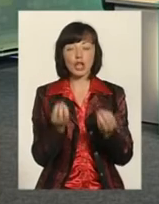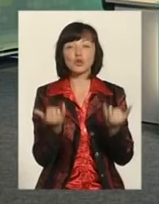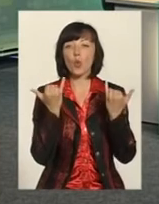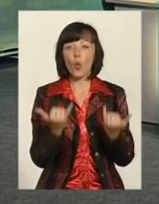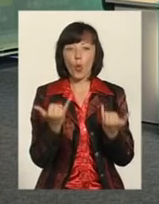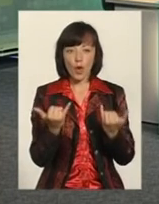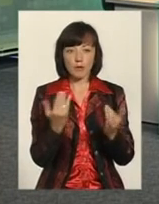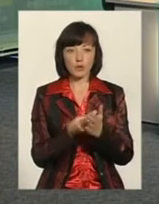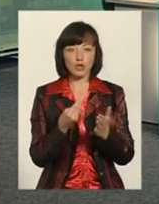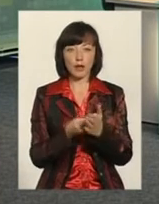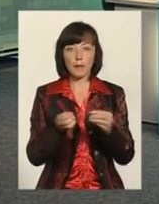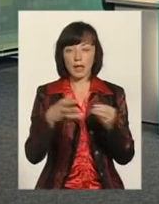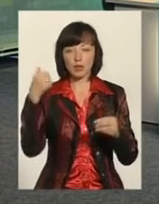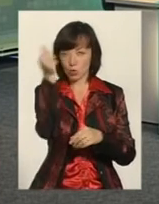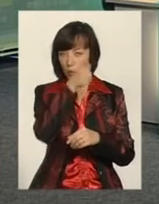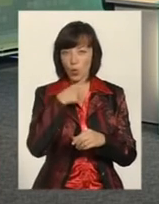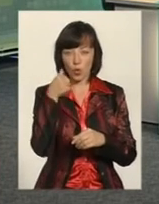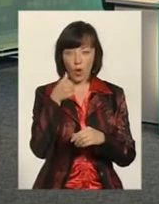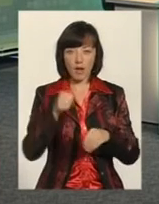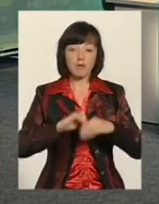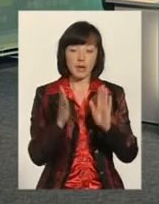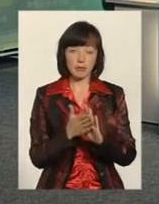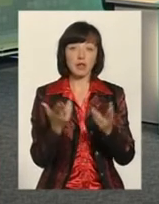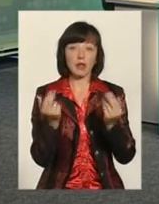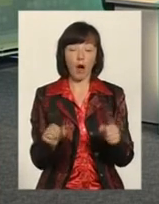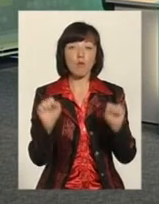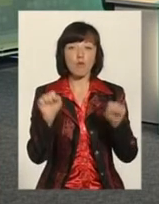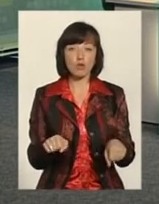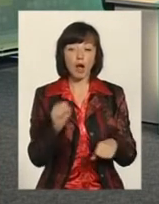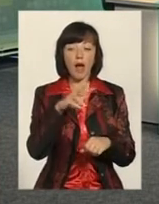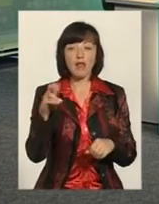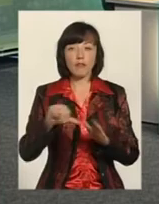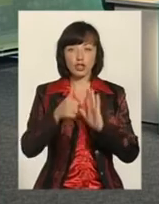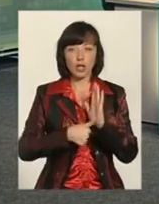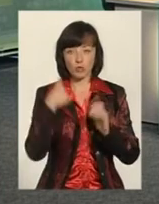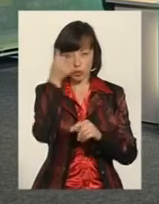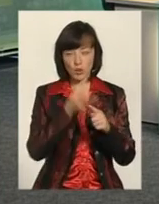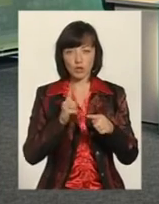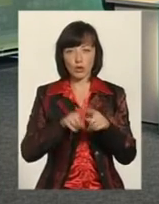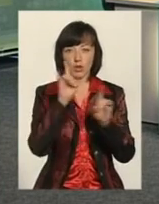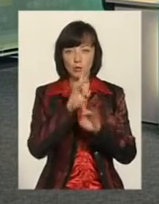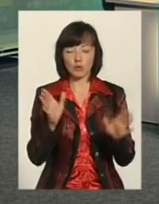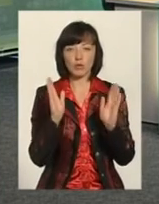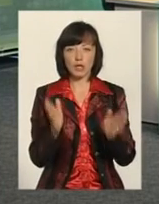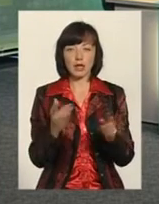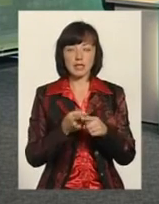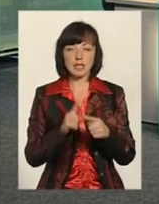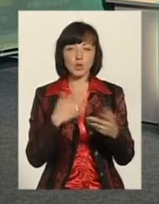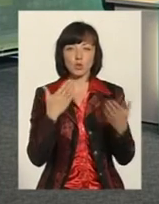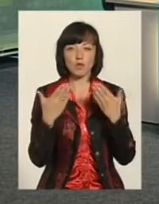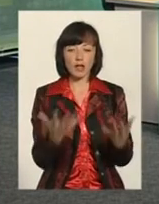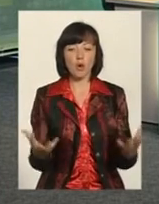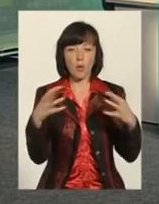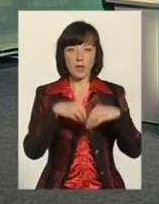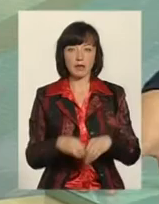з бюджетом 15-го року, в принципі, так, да, може, але в 16-му році цього не буде. Тобто буде, це буде стосуватися